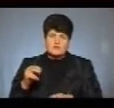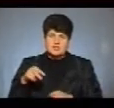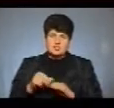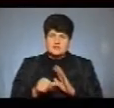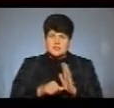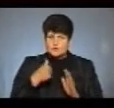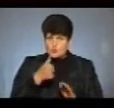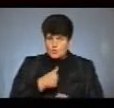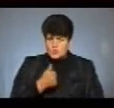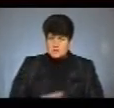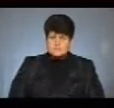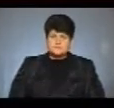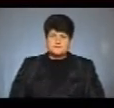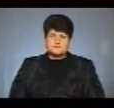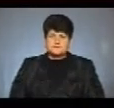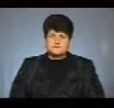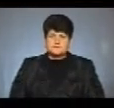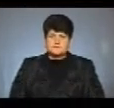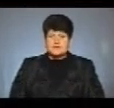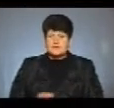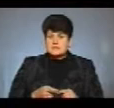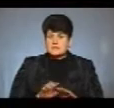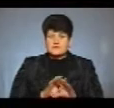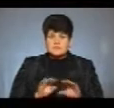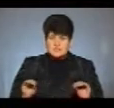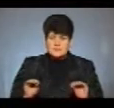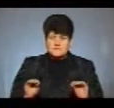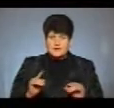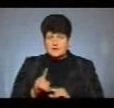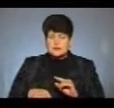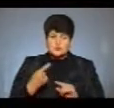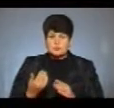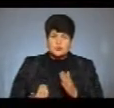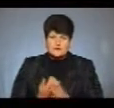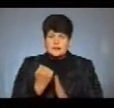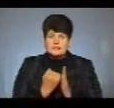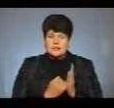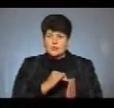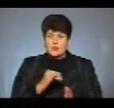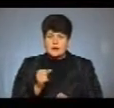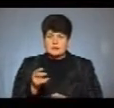році, повідомив Роман Гах. І на цьому у мене все. Наступний випуск новин на телеканалі ЮА